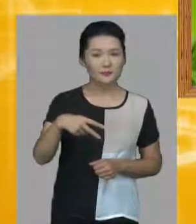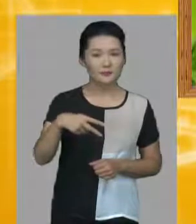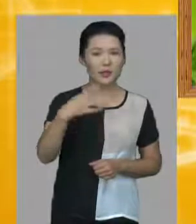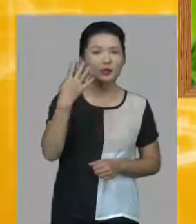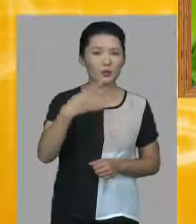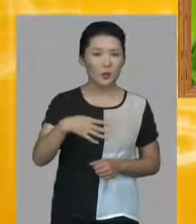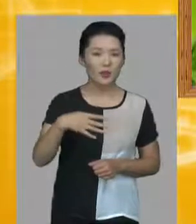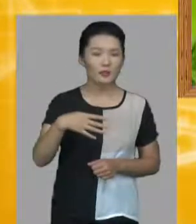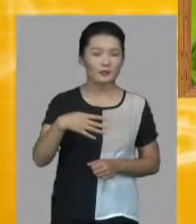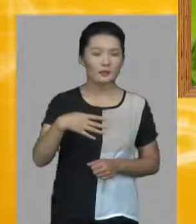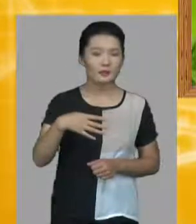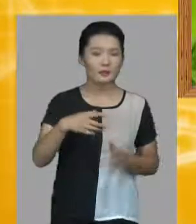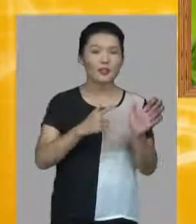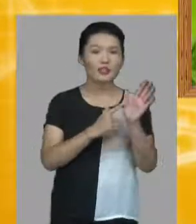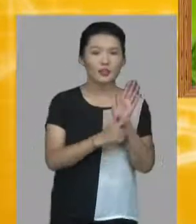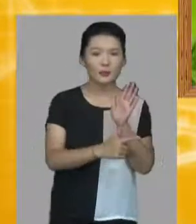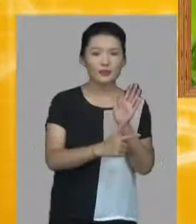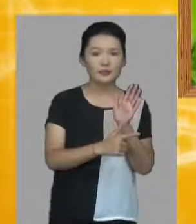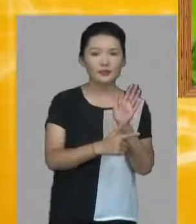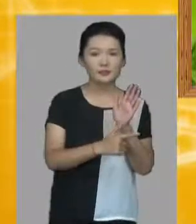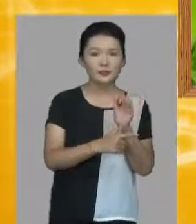20, 40, 70,